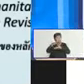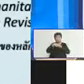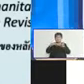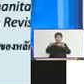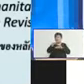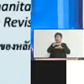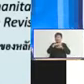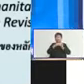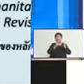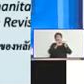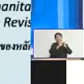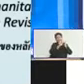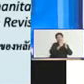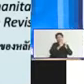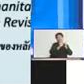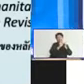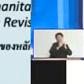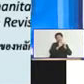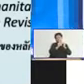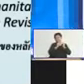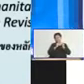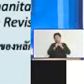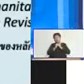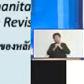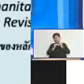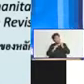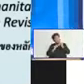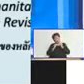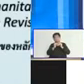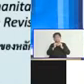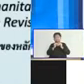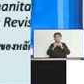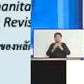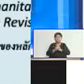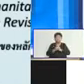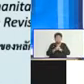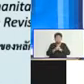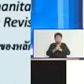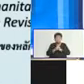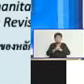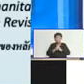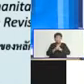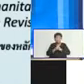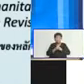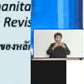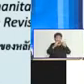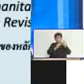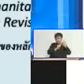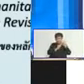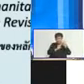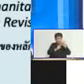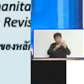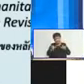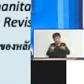งมากขึ้นนะครับซึ่งเดี๋ยวผมจะขยายความให้เห็นชัดเจนต่อไปในสไลด์ถัดไปนะครับช่วงที่5ช่วงปัจจุบันคำถามที่ผมจะตั้งต่อ